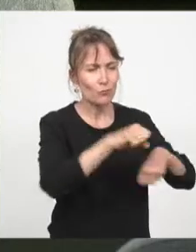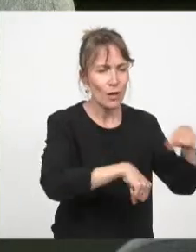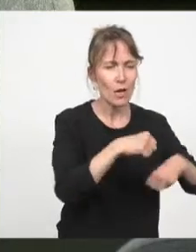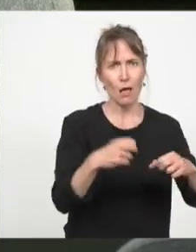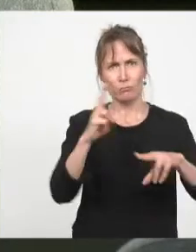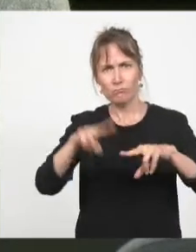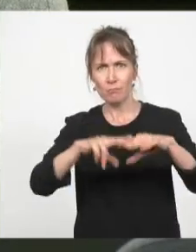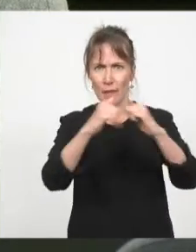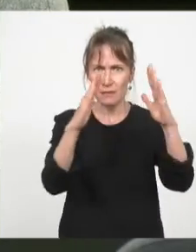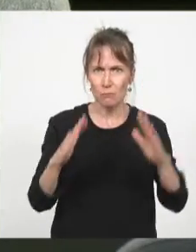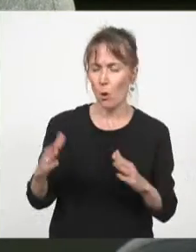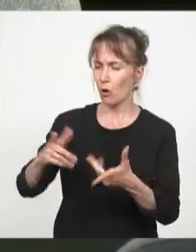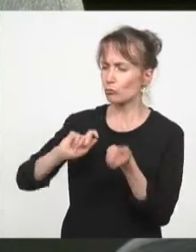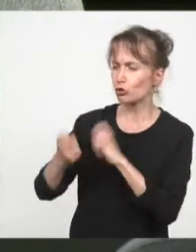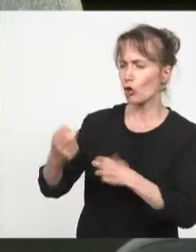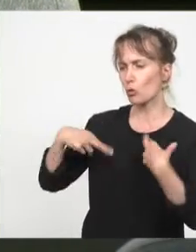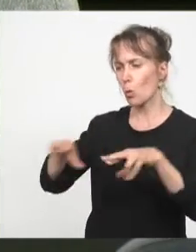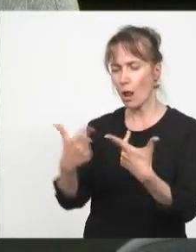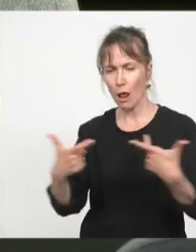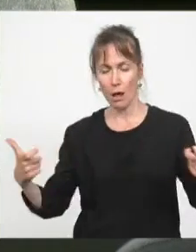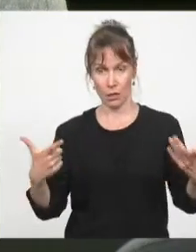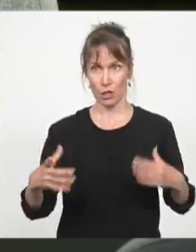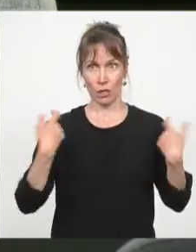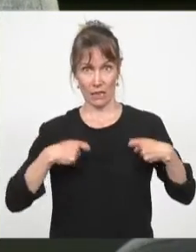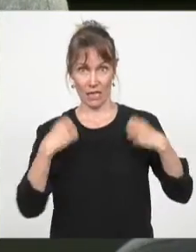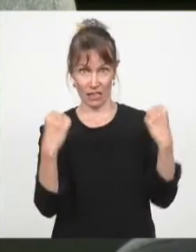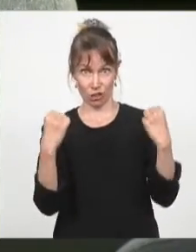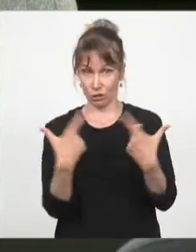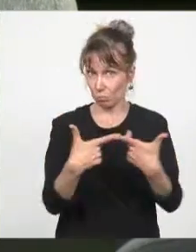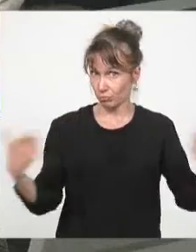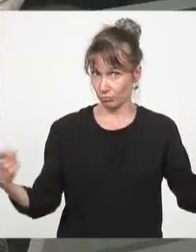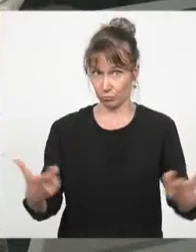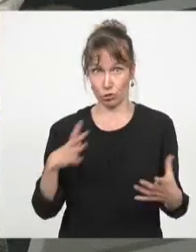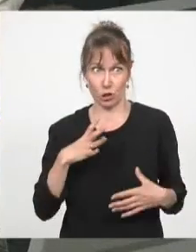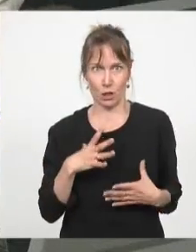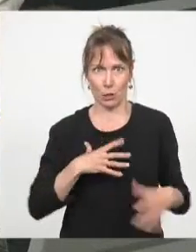bâtiments. Je pense que nous avons tous les outils entre nos mains. Je vous remercie.